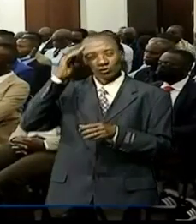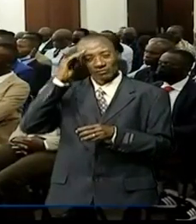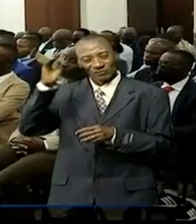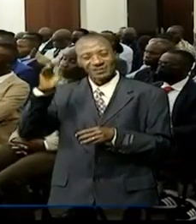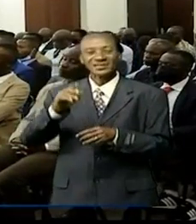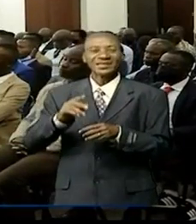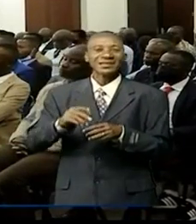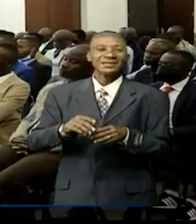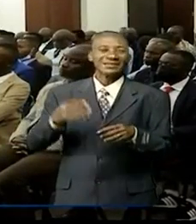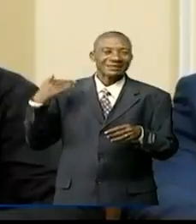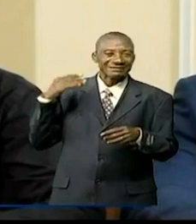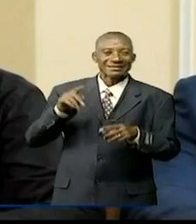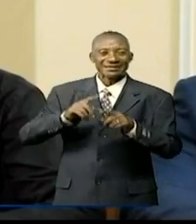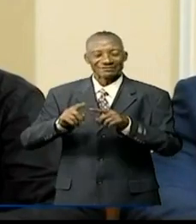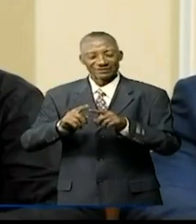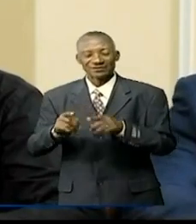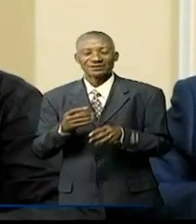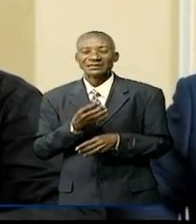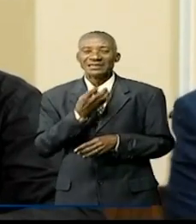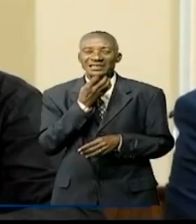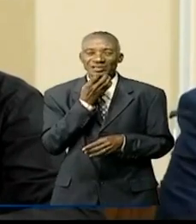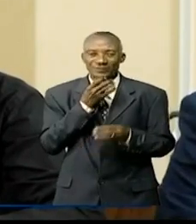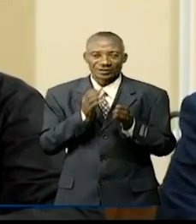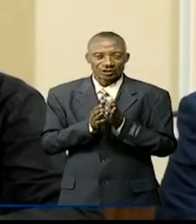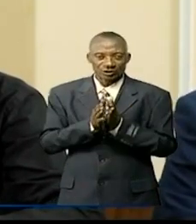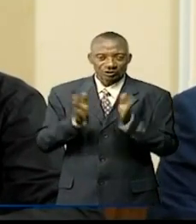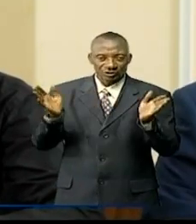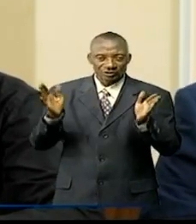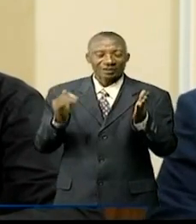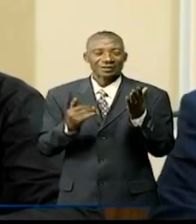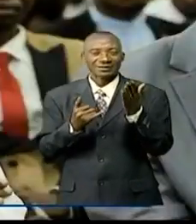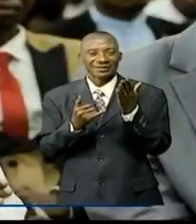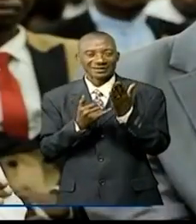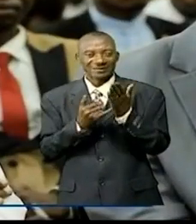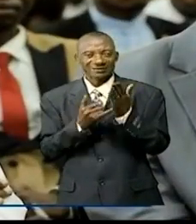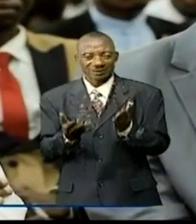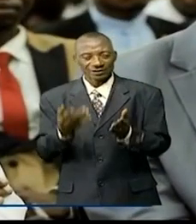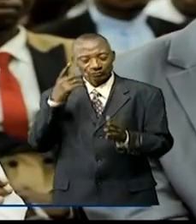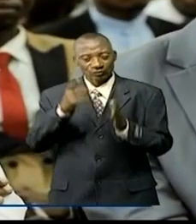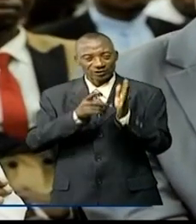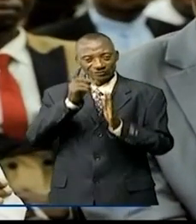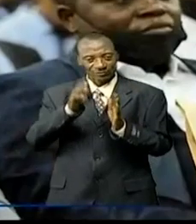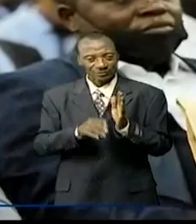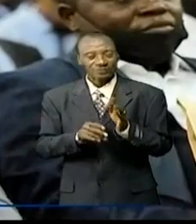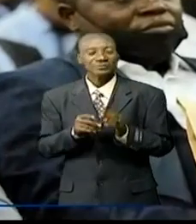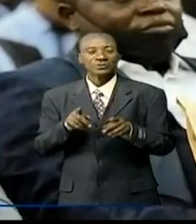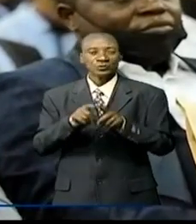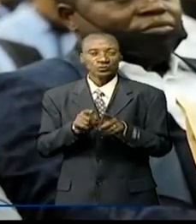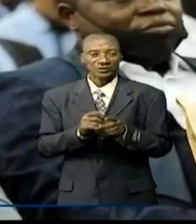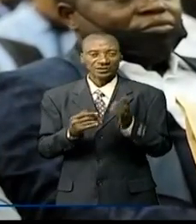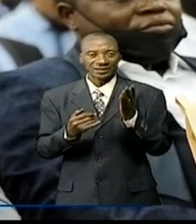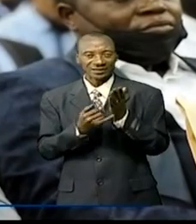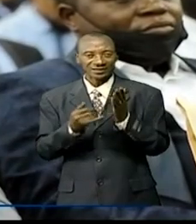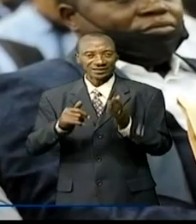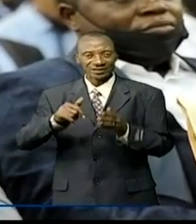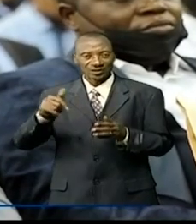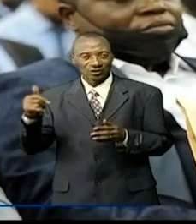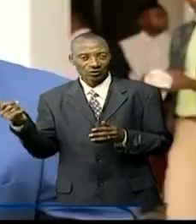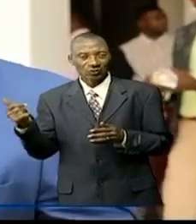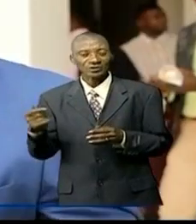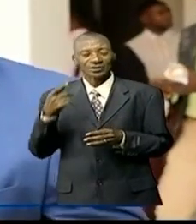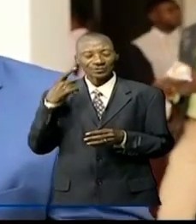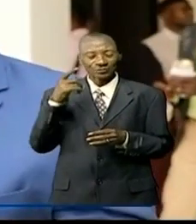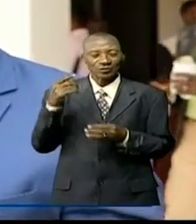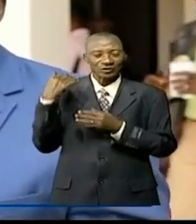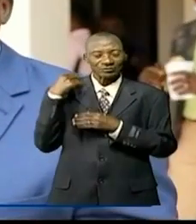dont les secrétaires généraux, ingénieur Georges Mkoshi au développement rural et ingénieur Kombé à l'aménagement du territoire.